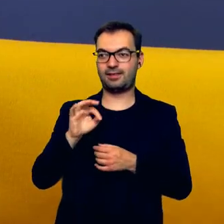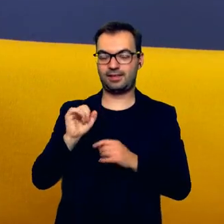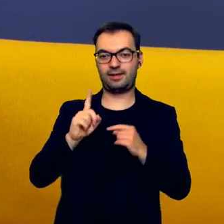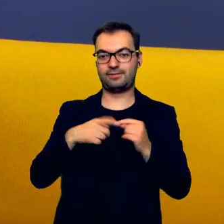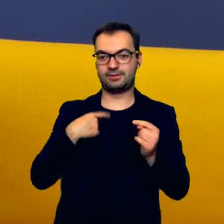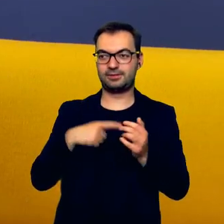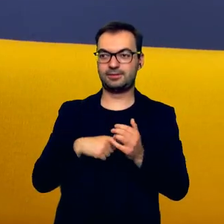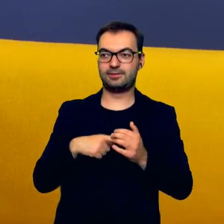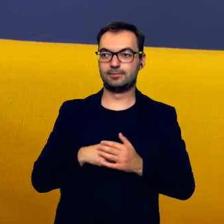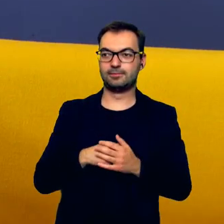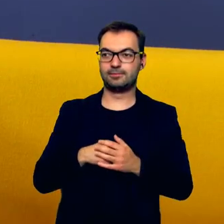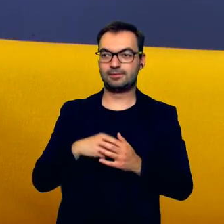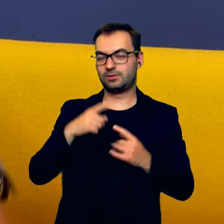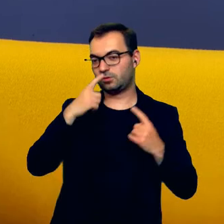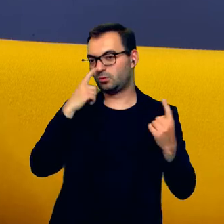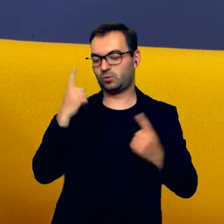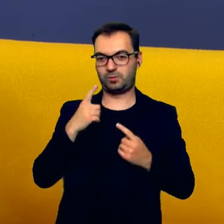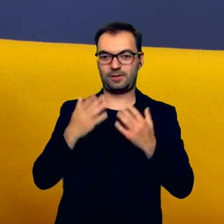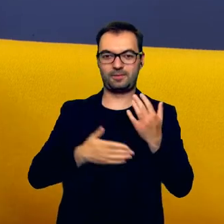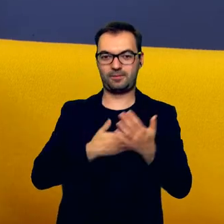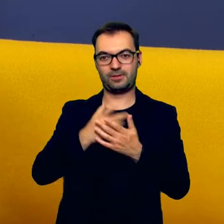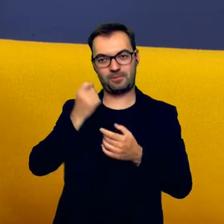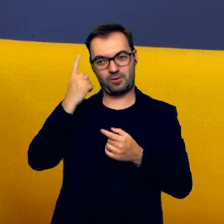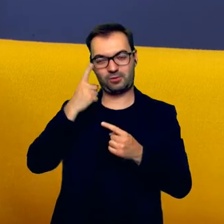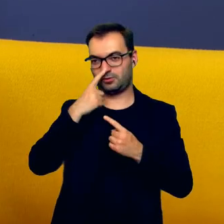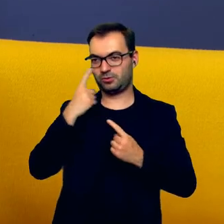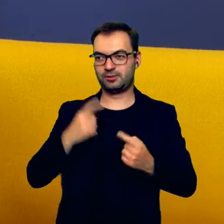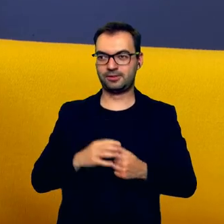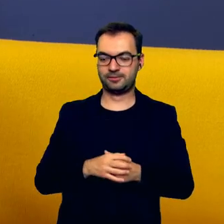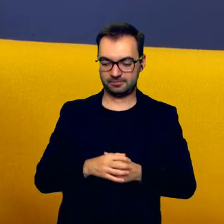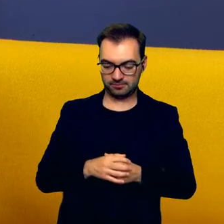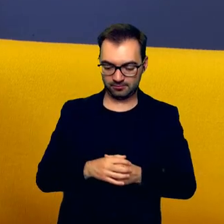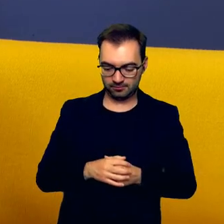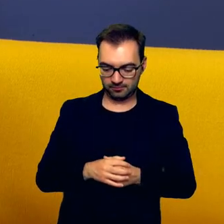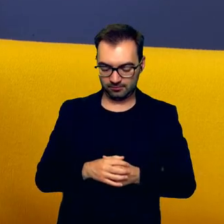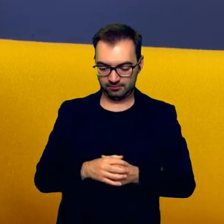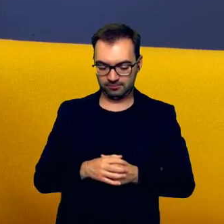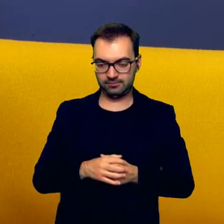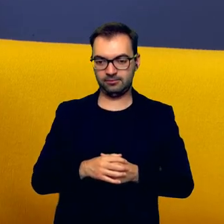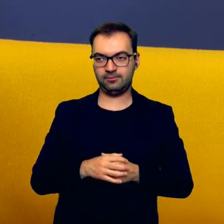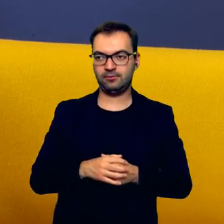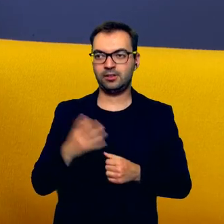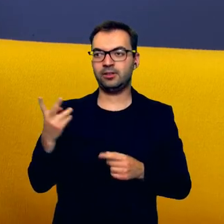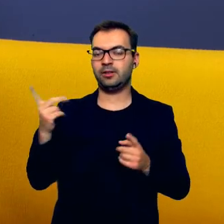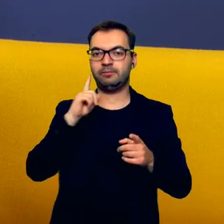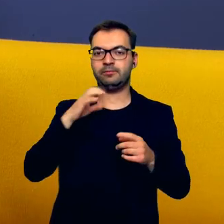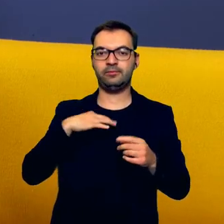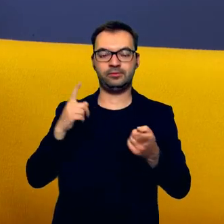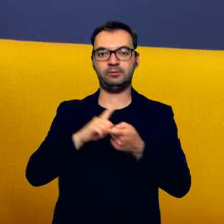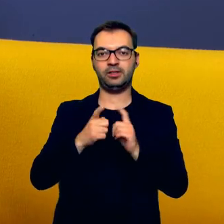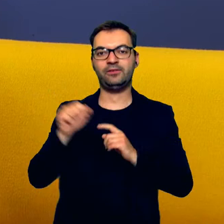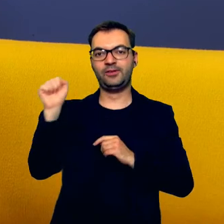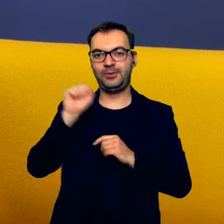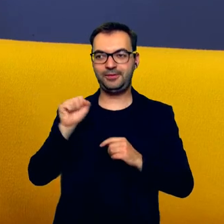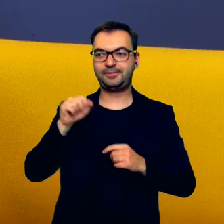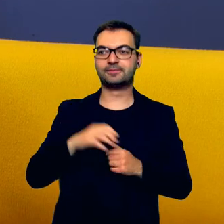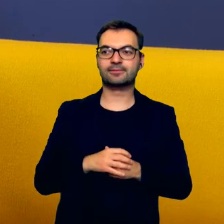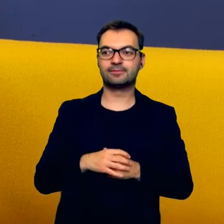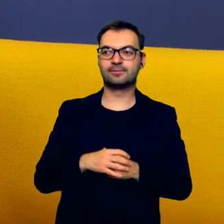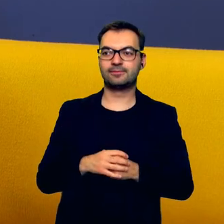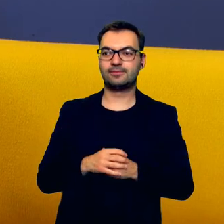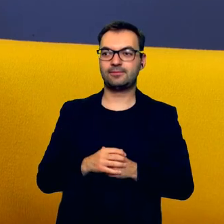mi napisała, która świetnie zaproponowała rozwiązanie, kiedy spotykają się obaj panowie we Wrocławiu.